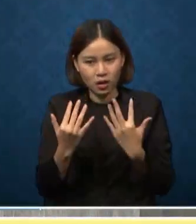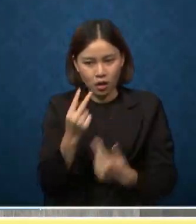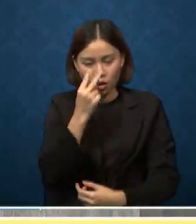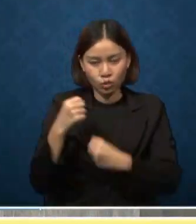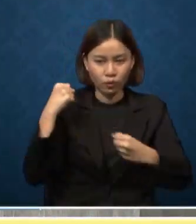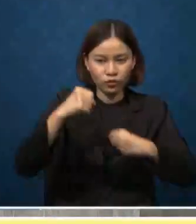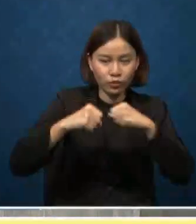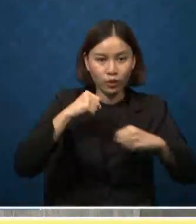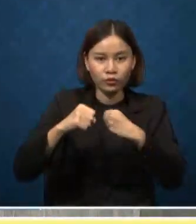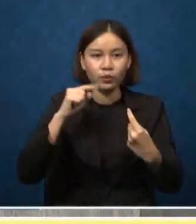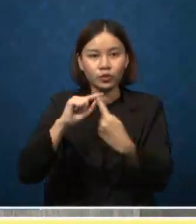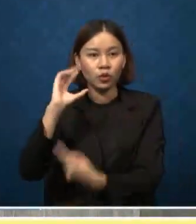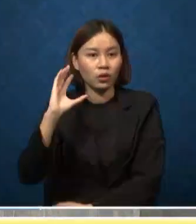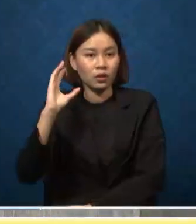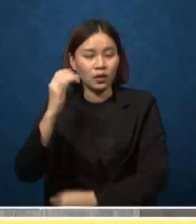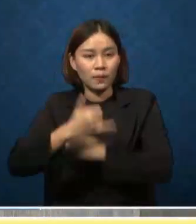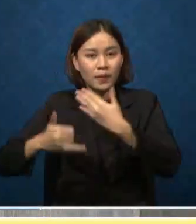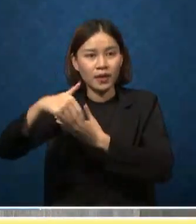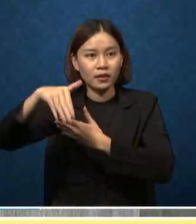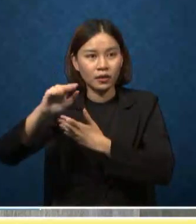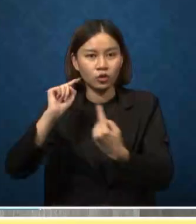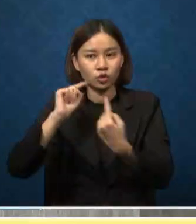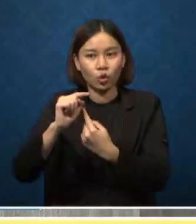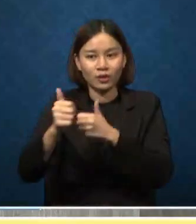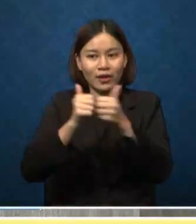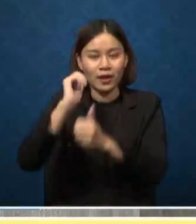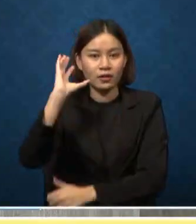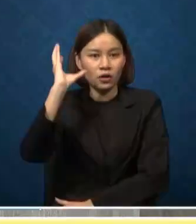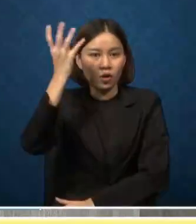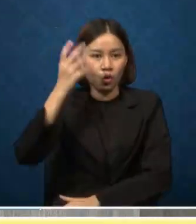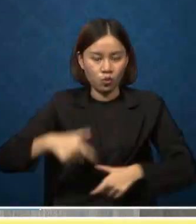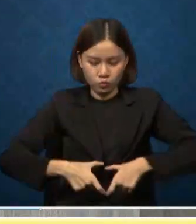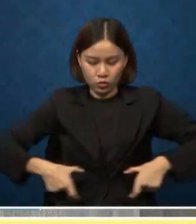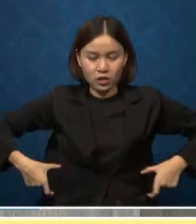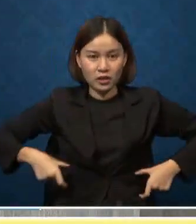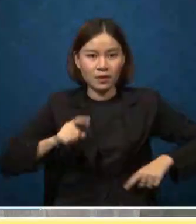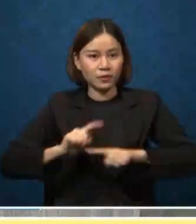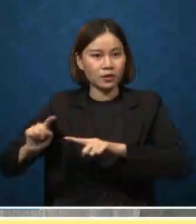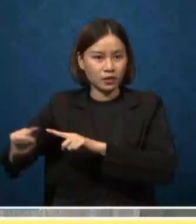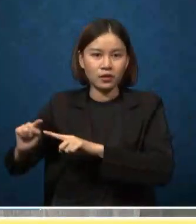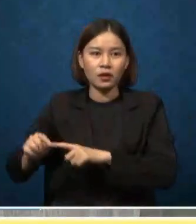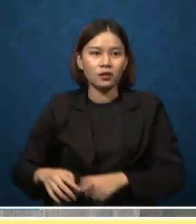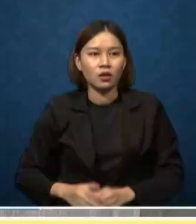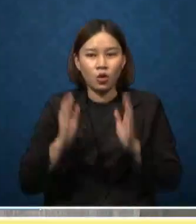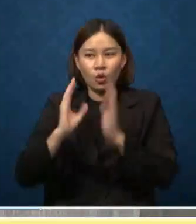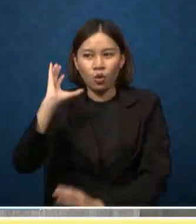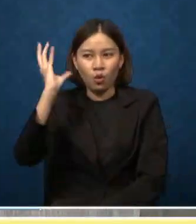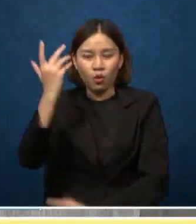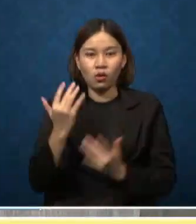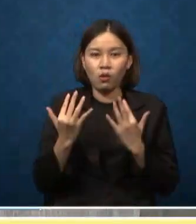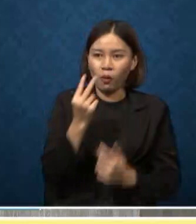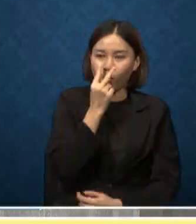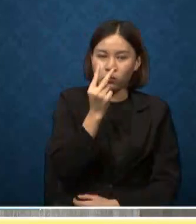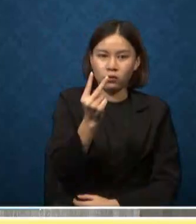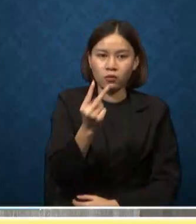จะต่อยกับมวยสากลที่ระดับโลกเข็มขัดตั้งเยอะแยะเลยปาเกียวเนี่ยนะครับคนทั้งโลกรอดูครับเรา